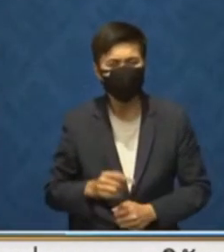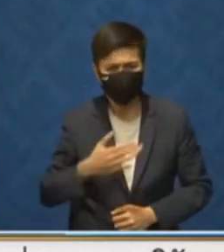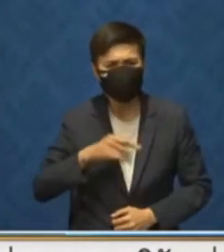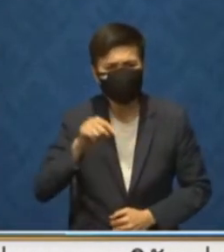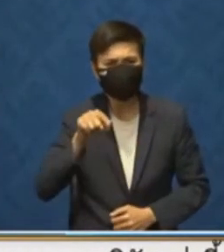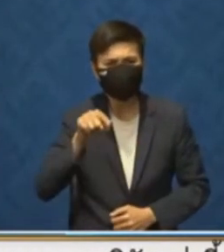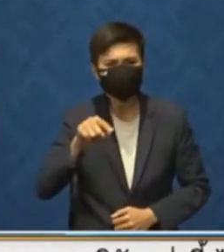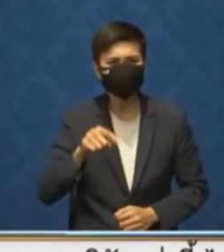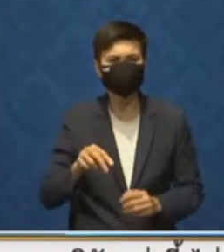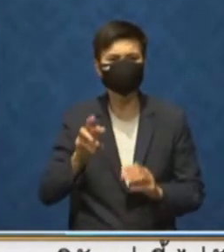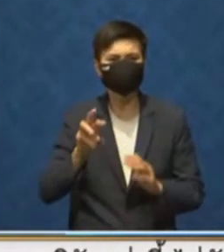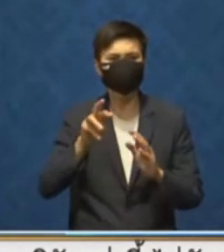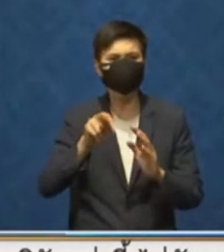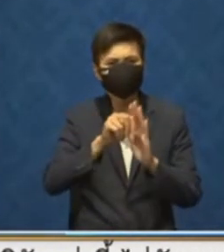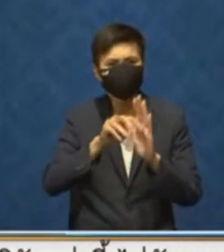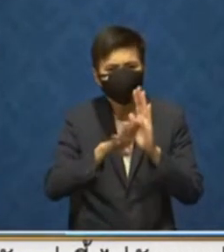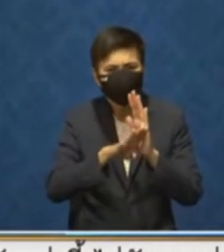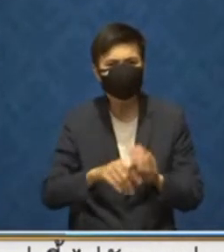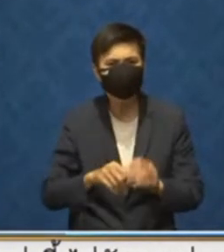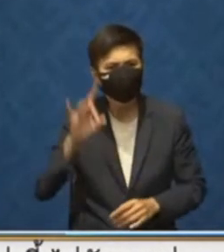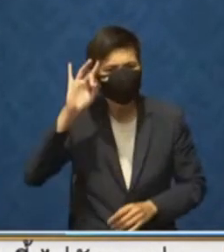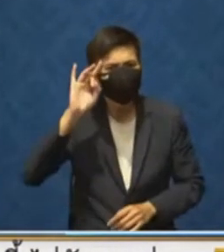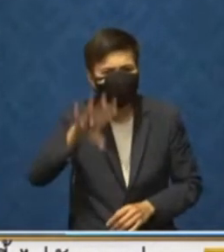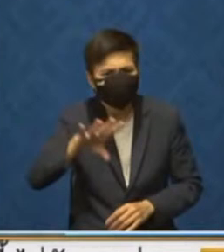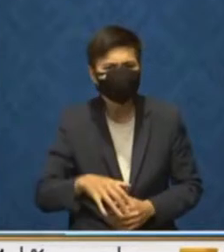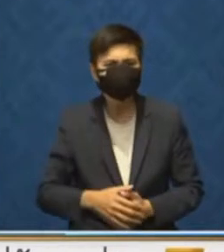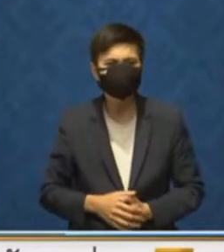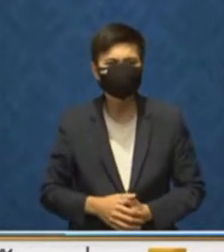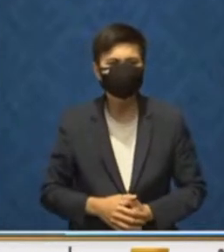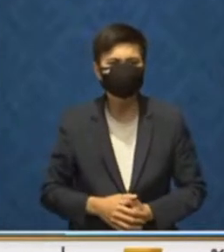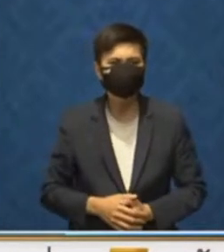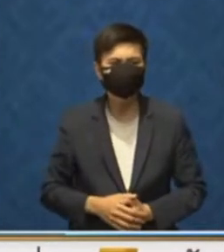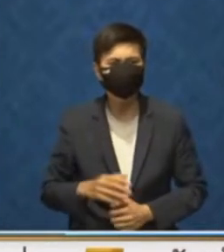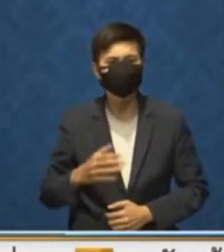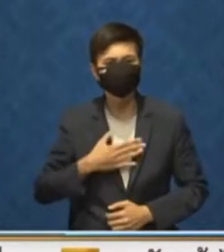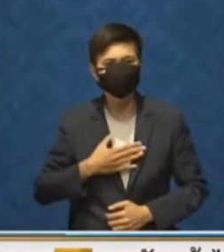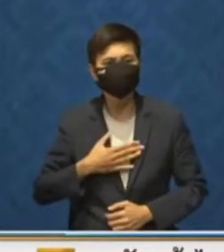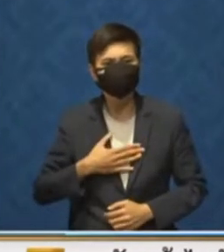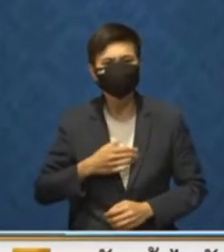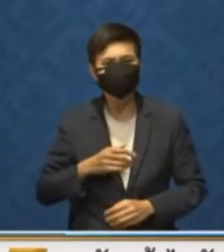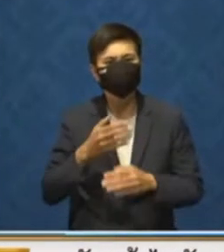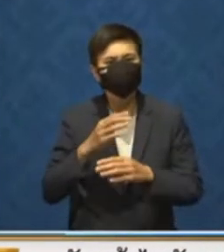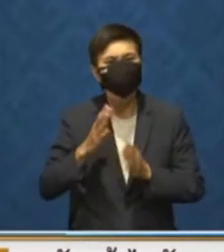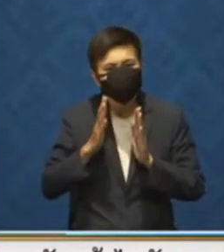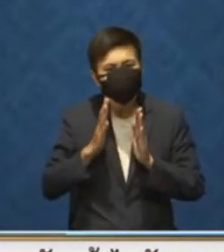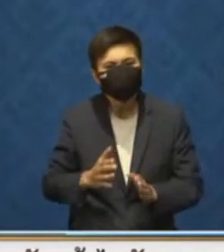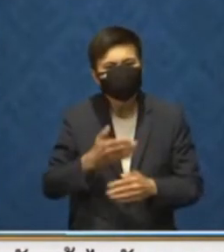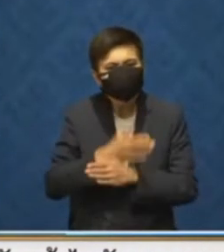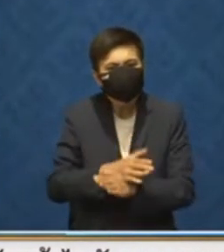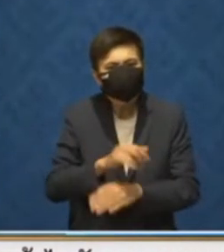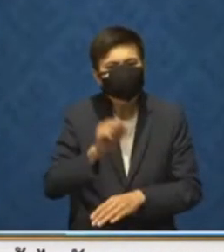ในก็ไม่สบายไงล่ะไอ้บ้าเออไอ้อ่ะผมไม่คิดค่าอะไรไว้